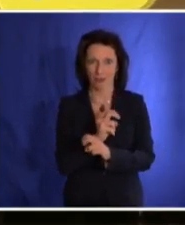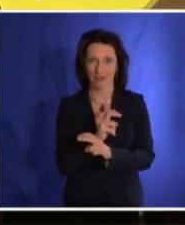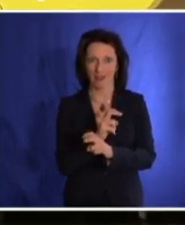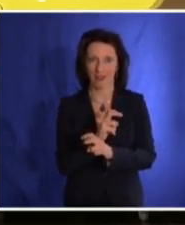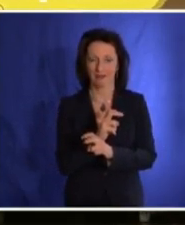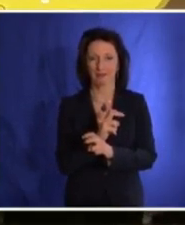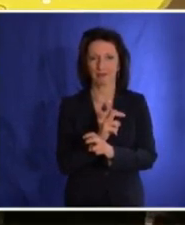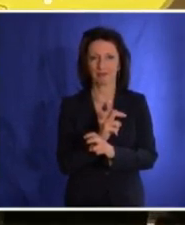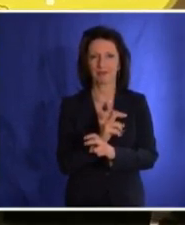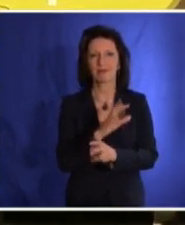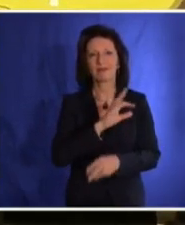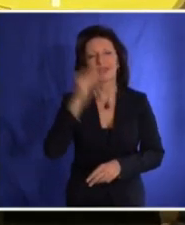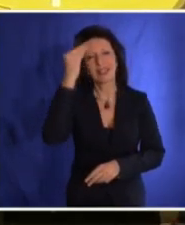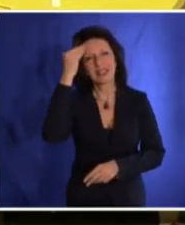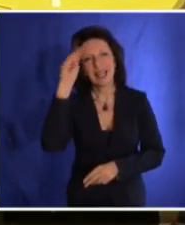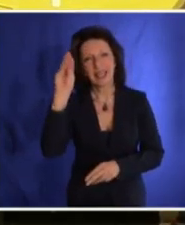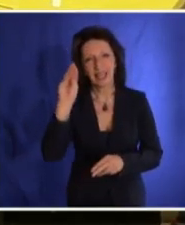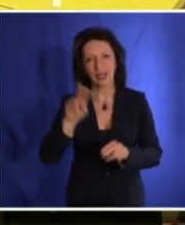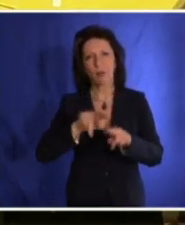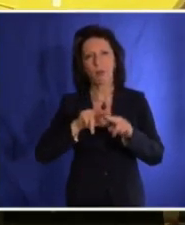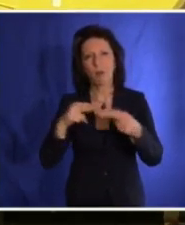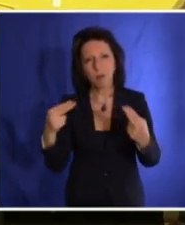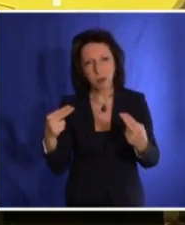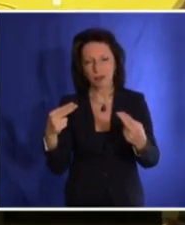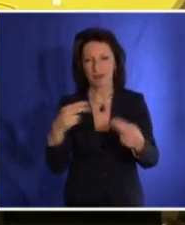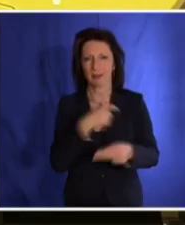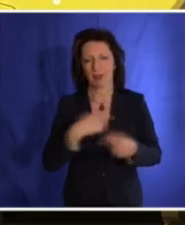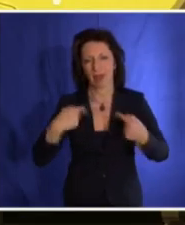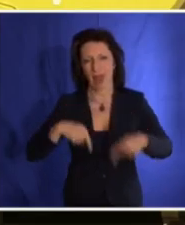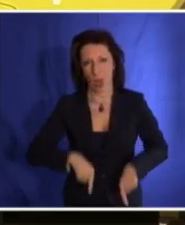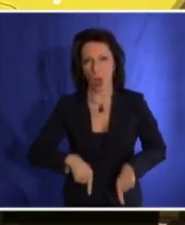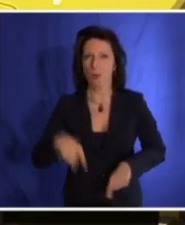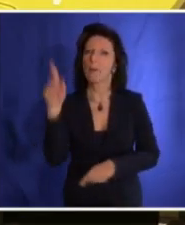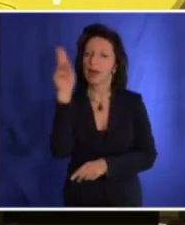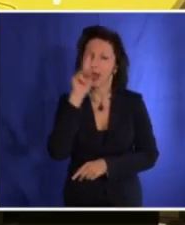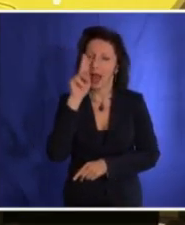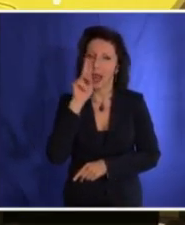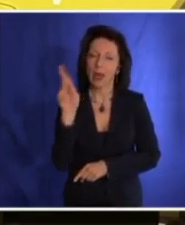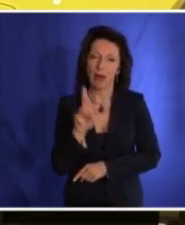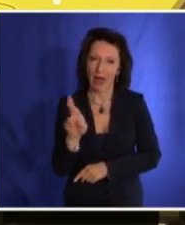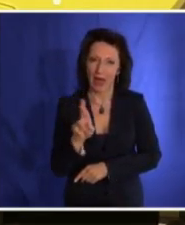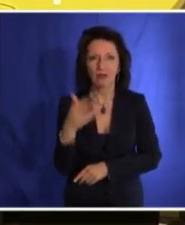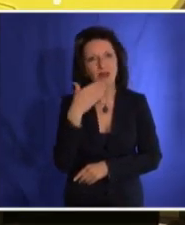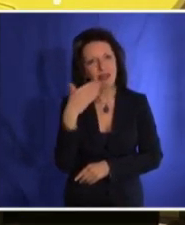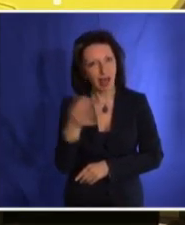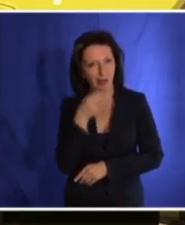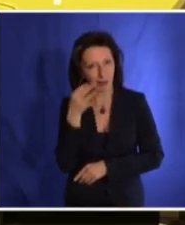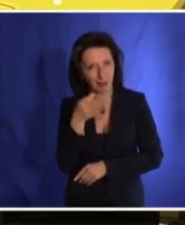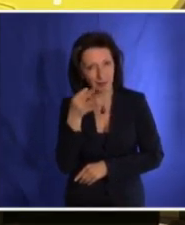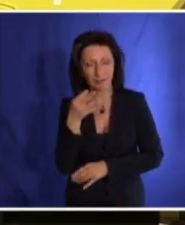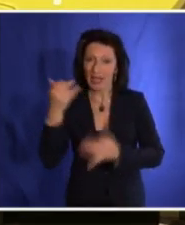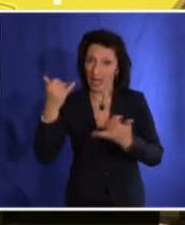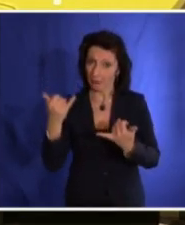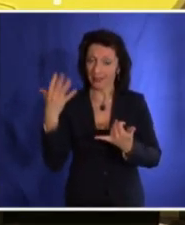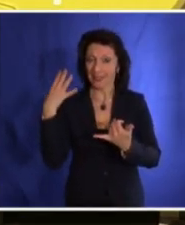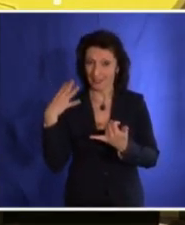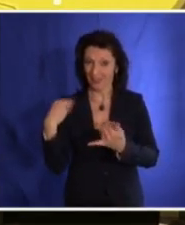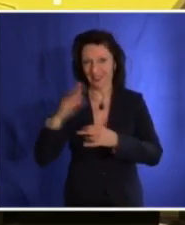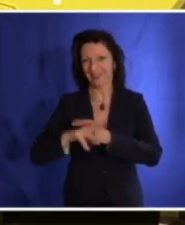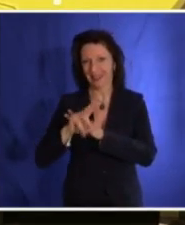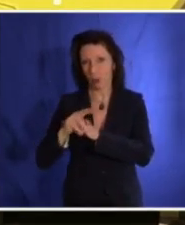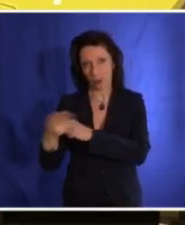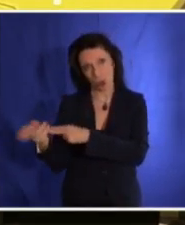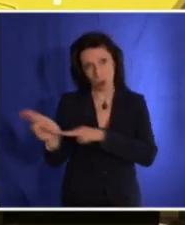Geschätzter Herr Bundesparteihauptmann, lieber Reinhold, danke für deine Ausführungen. Wir kommen aber wieder zurück nach Niederösterreich.